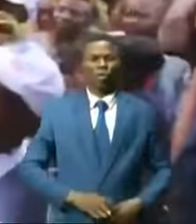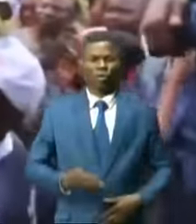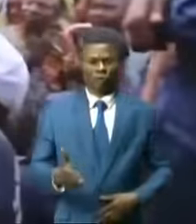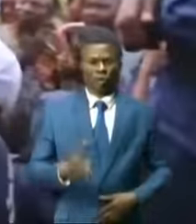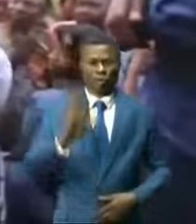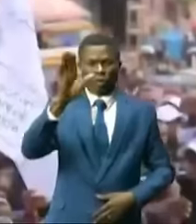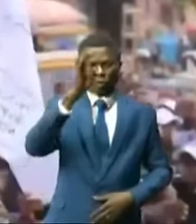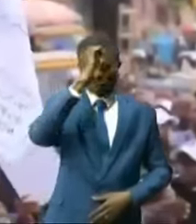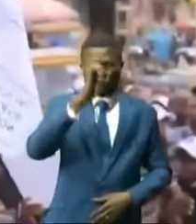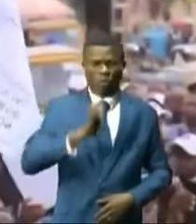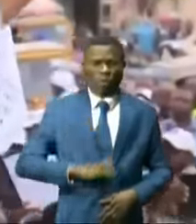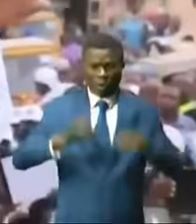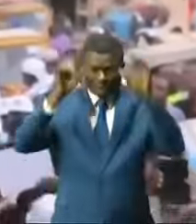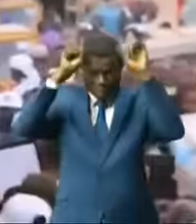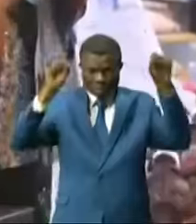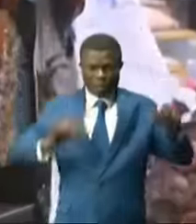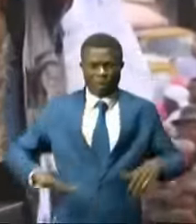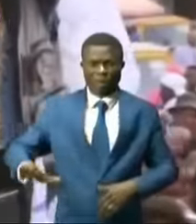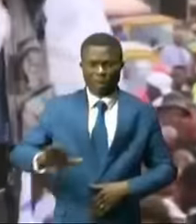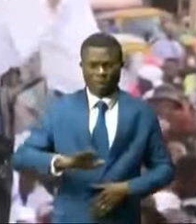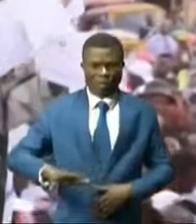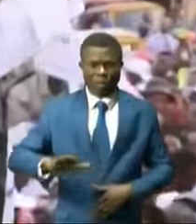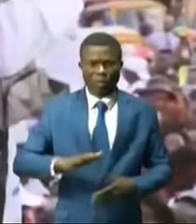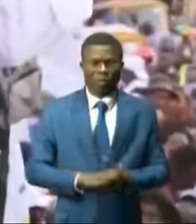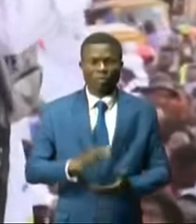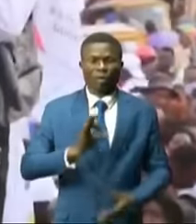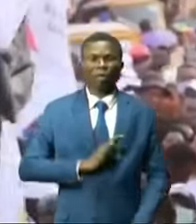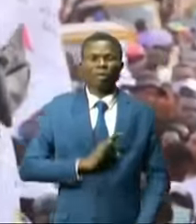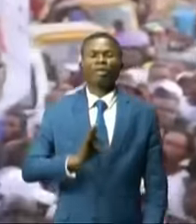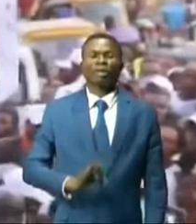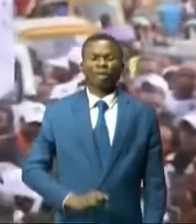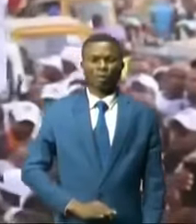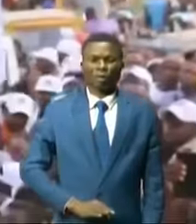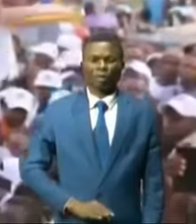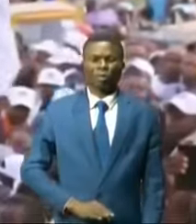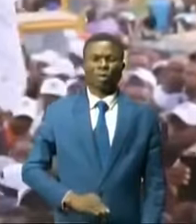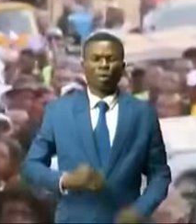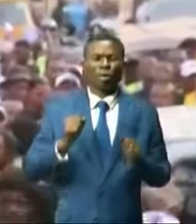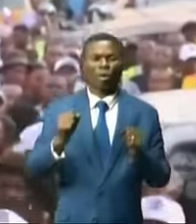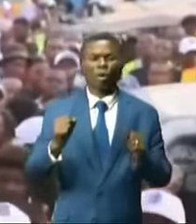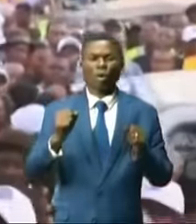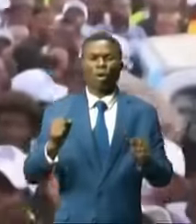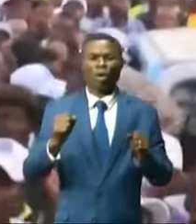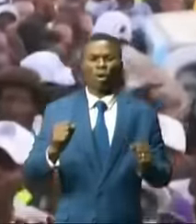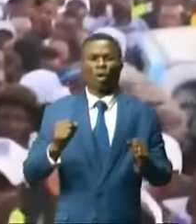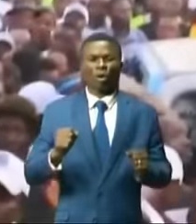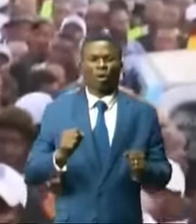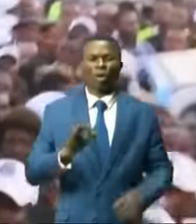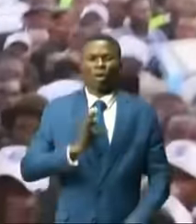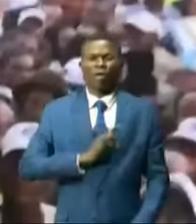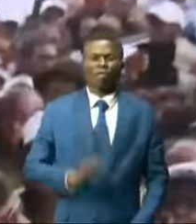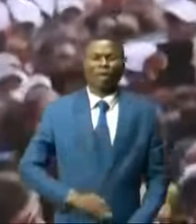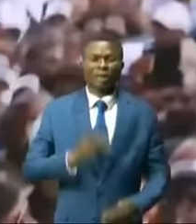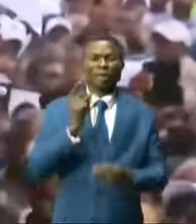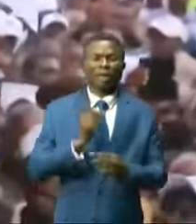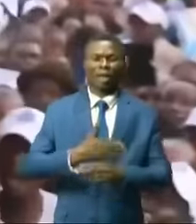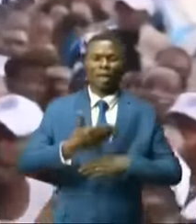Son Excellence Monsieur le Président de la République, Félix Antoine Tshisekedi Tshilombo. Fatibé!